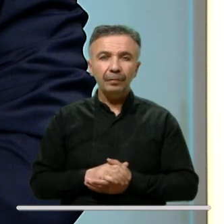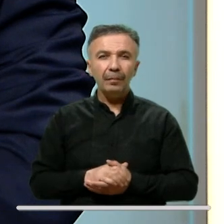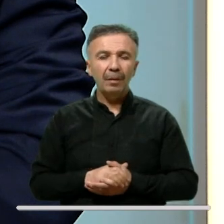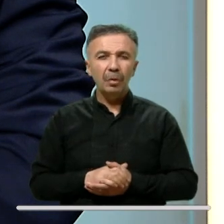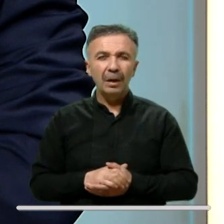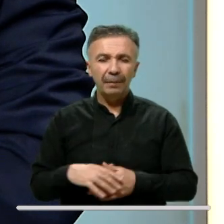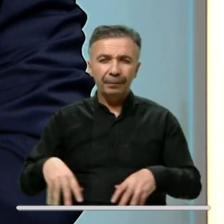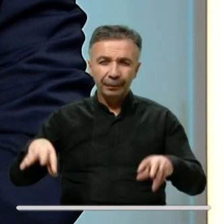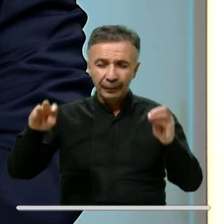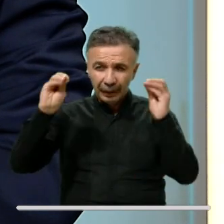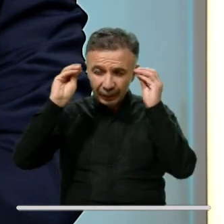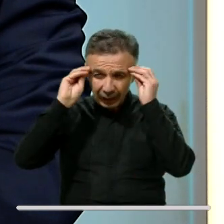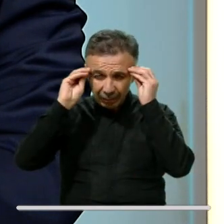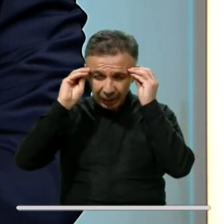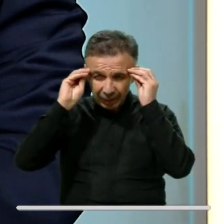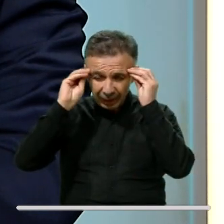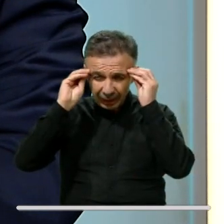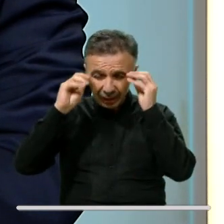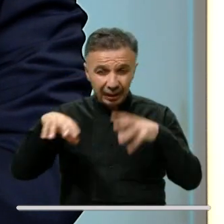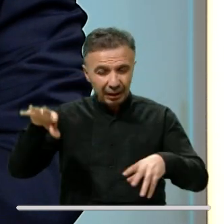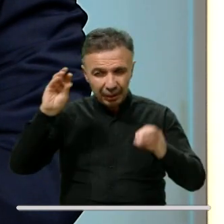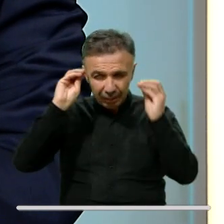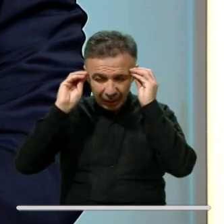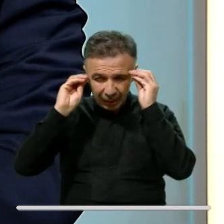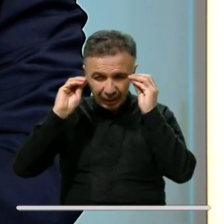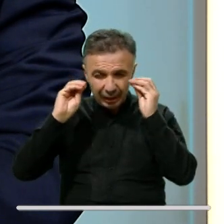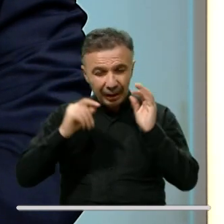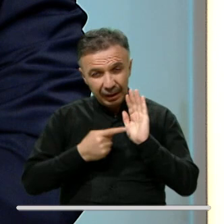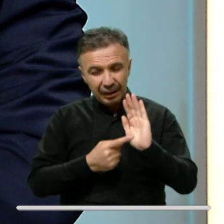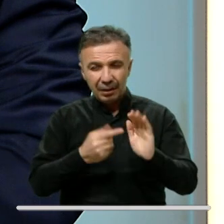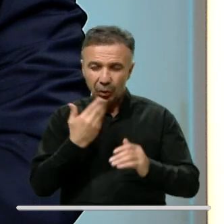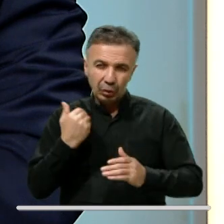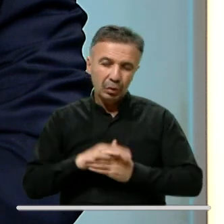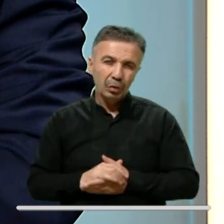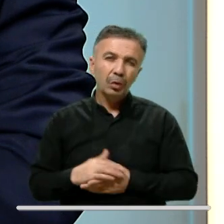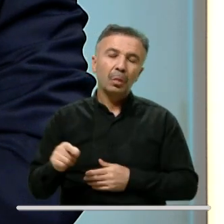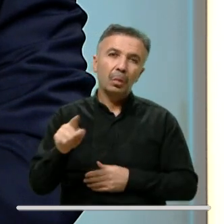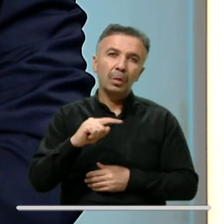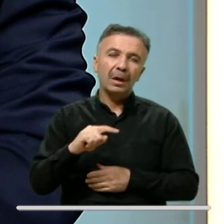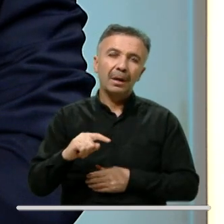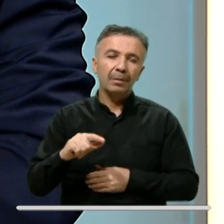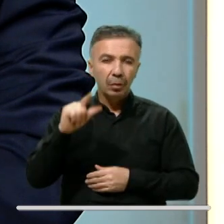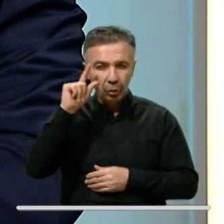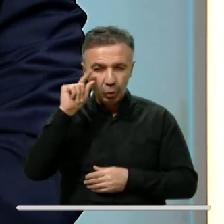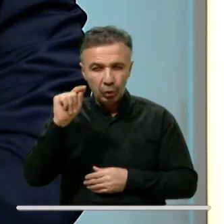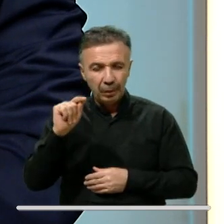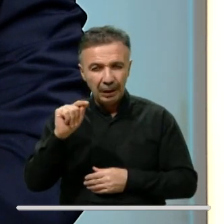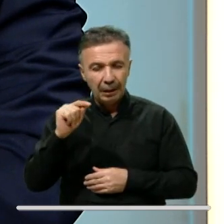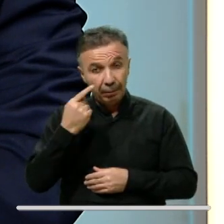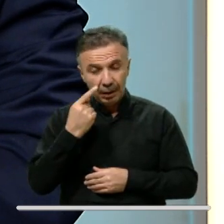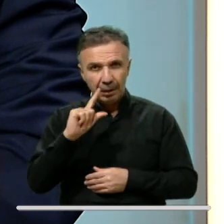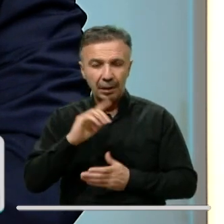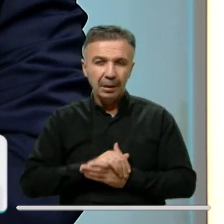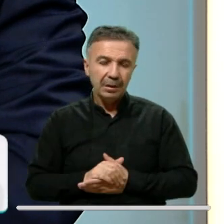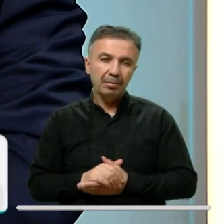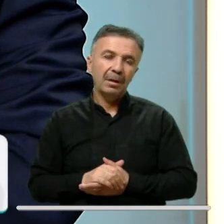ilmi bir temeli yoktur. Dolayısıyla bunları hep tereddütle karşılamak lazım.